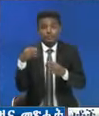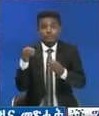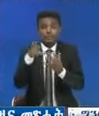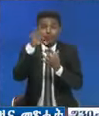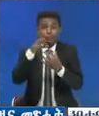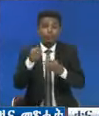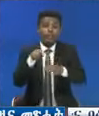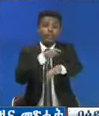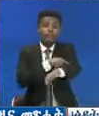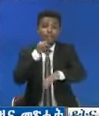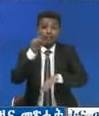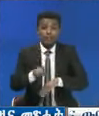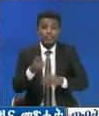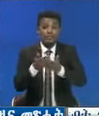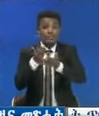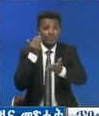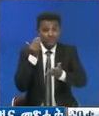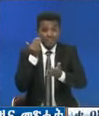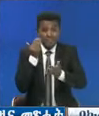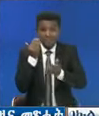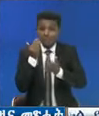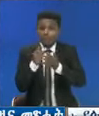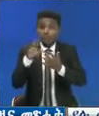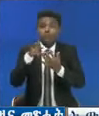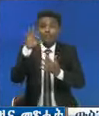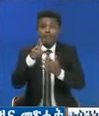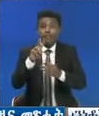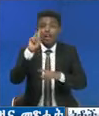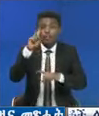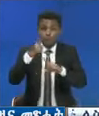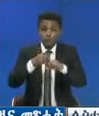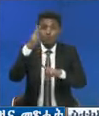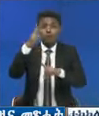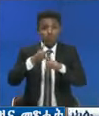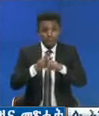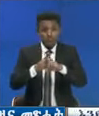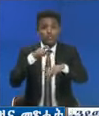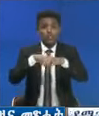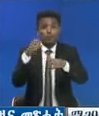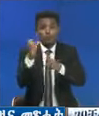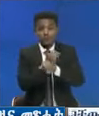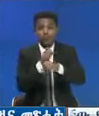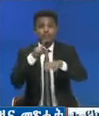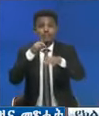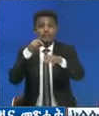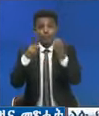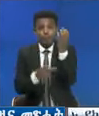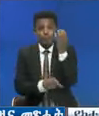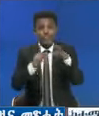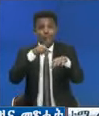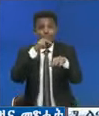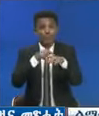ከዚህ በፊት በነበረው ምርጫ አንድ ወር ሁለት ወር ጊዜ ከዛም በላይ ወስደው የፖለቲካ ፓርቲዎች የምርጫ ቅስቀሳ የራሳቸውን